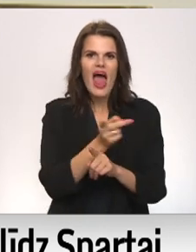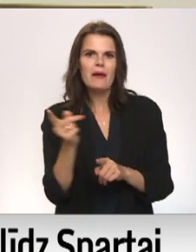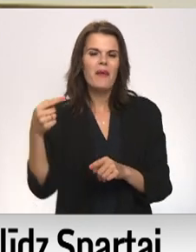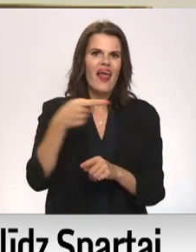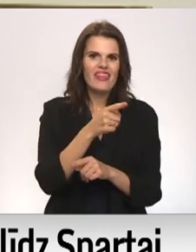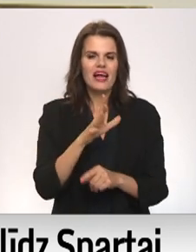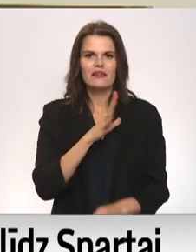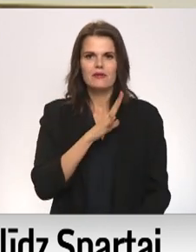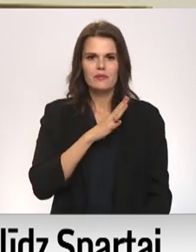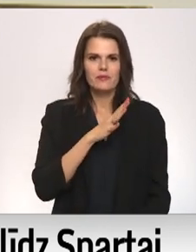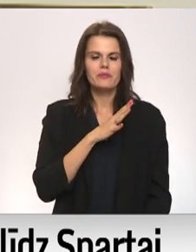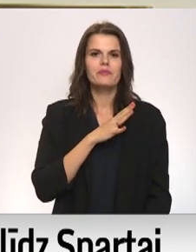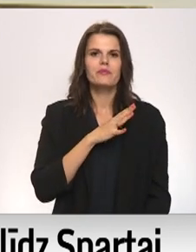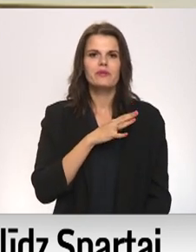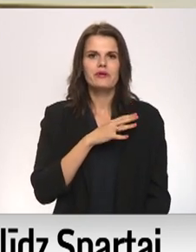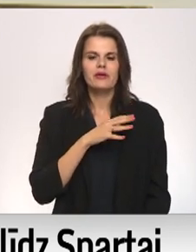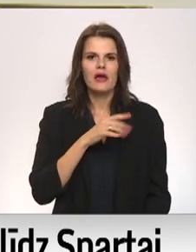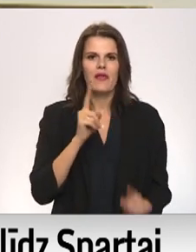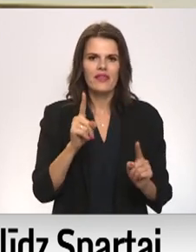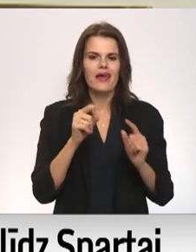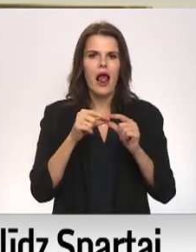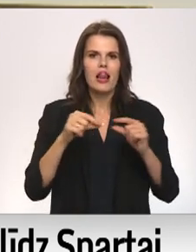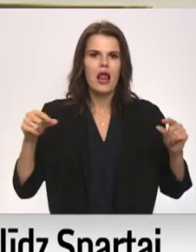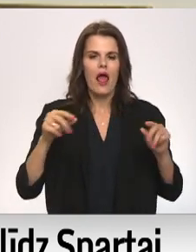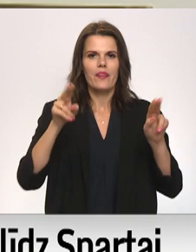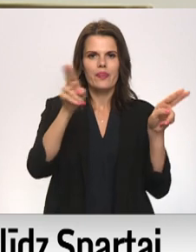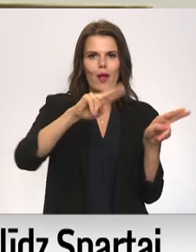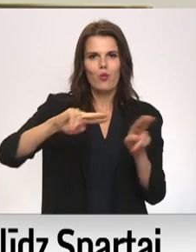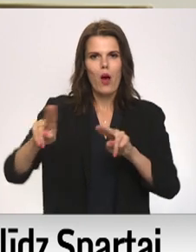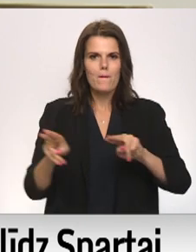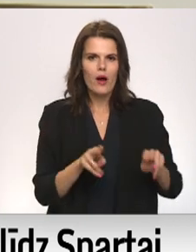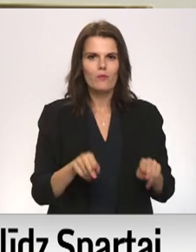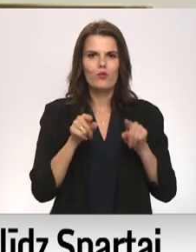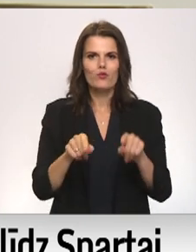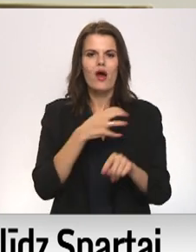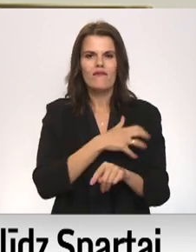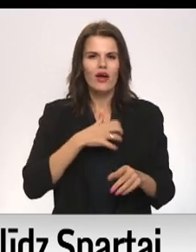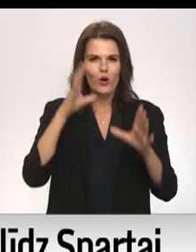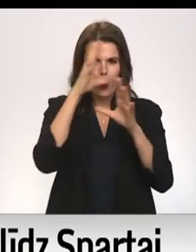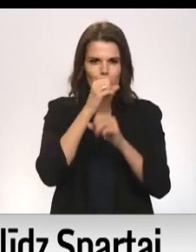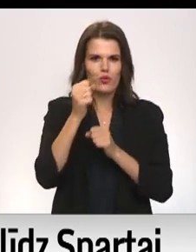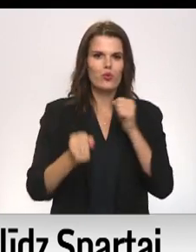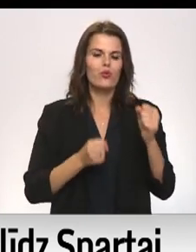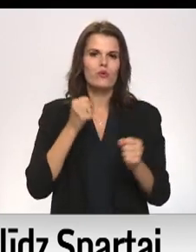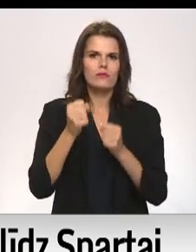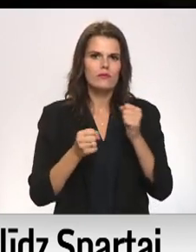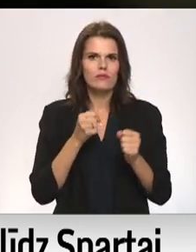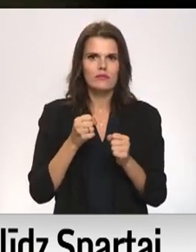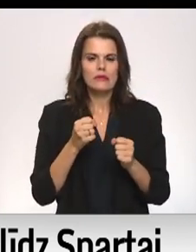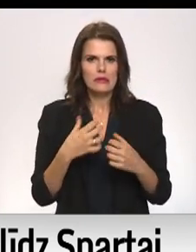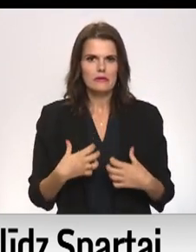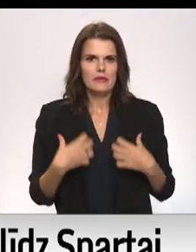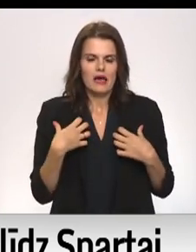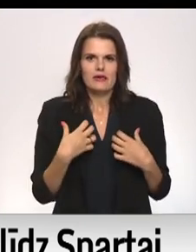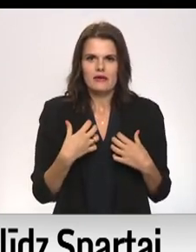bija tikai nosprausts ar lentām nomarķēts, un tas bija jāveic tumsā par diezgan